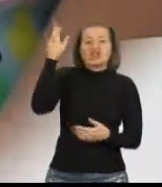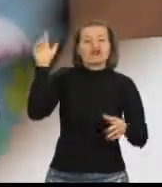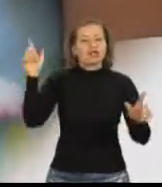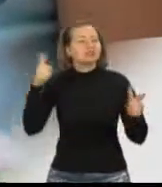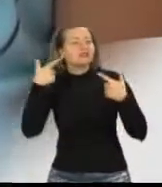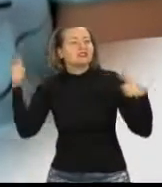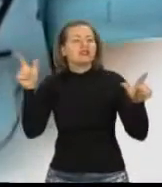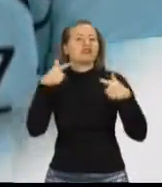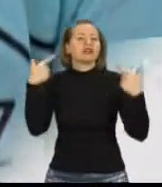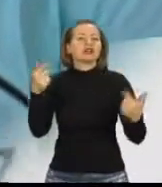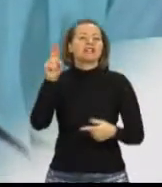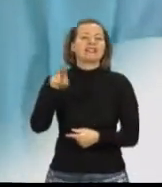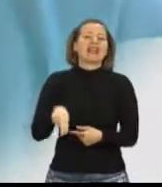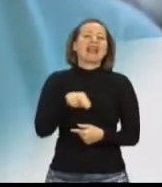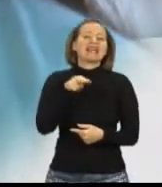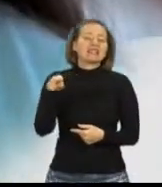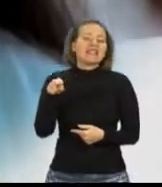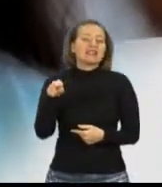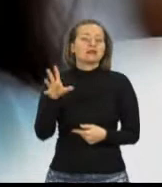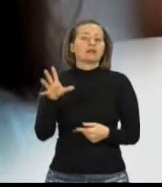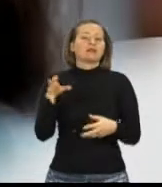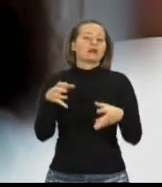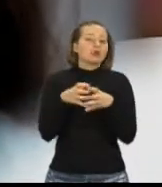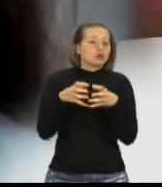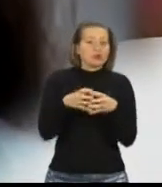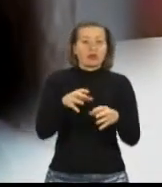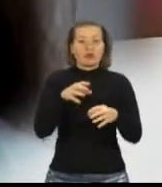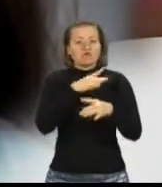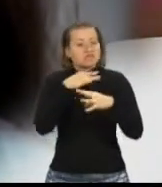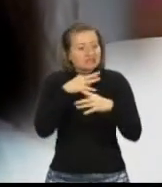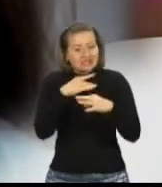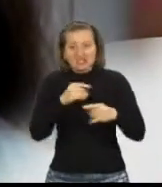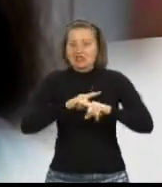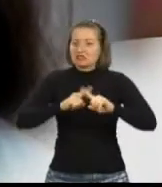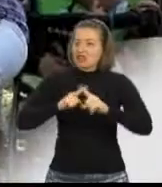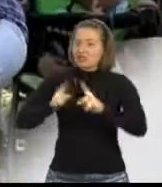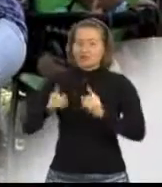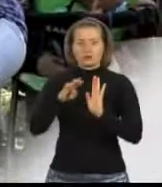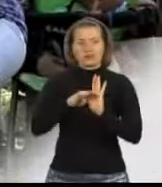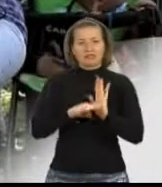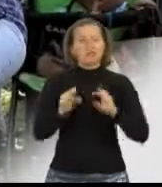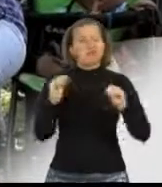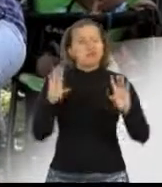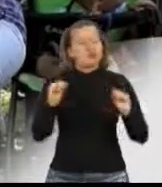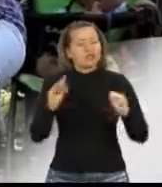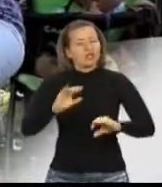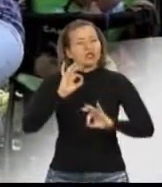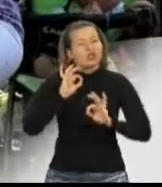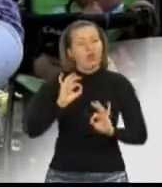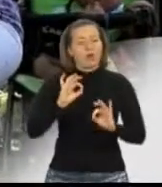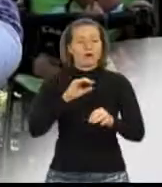keresztény közösségben, beszélgetni különböző témákról, úgy, hogy az minőségi legyen és jó